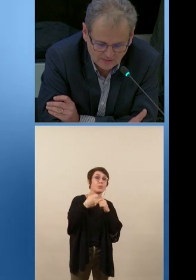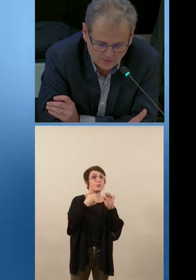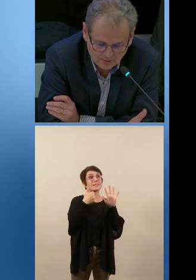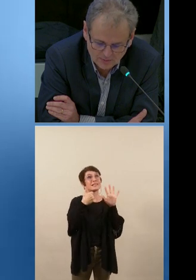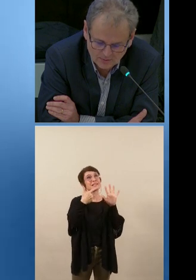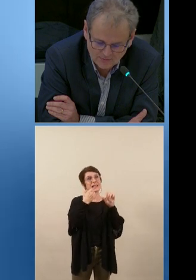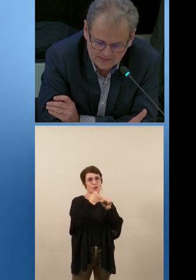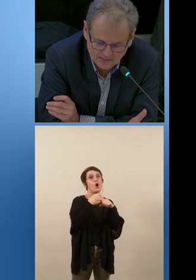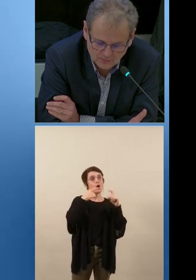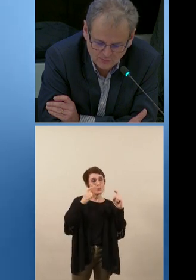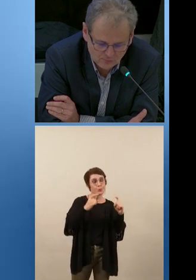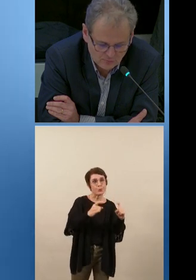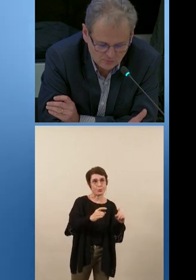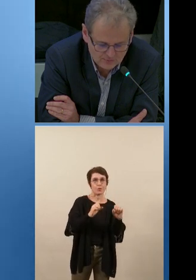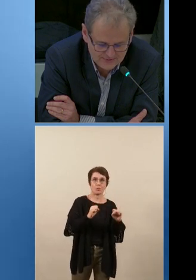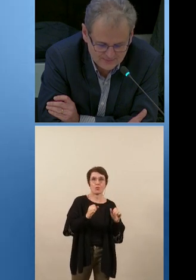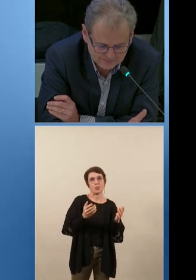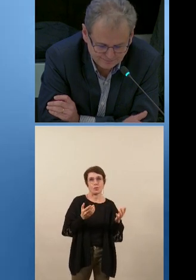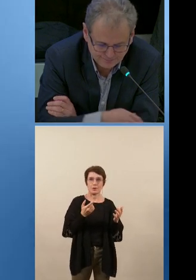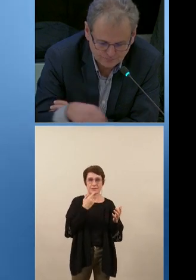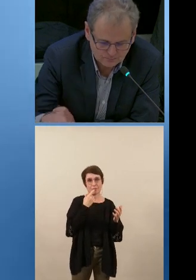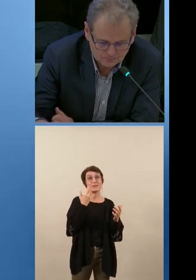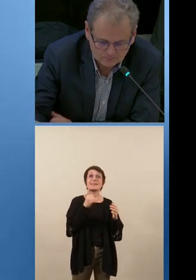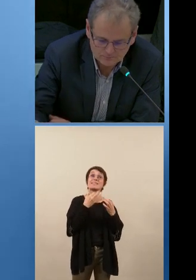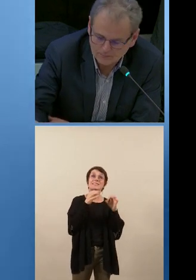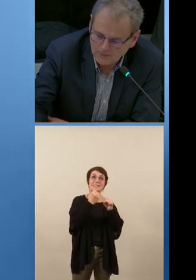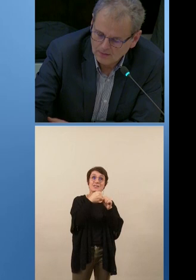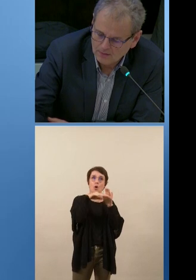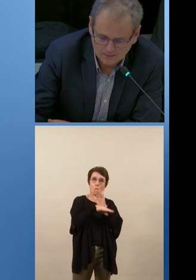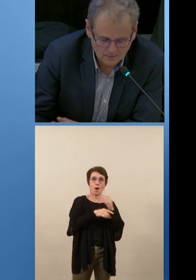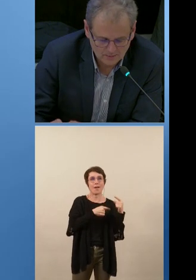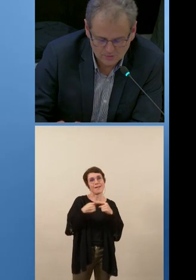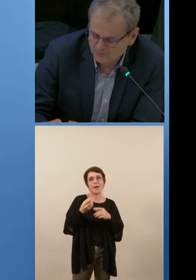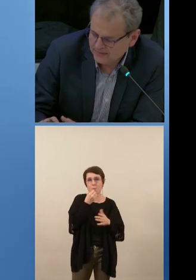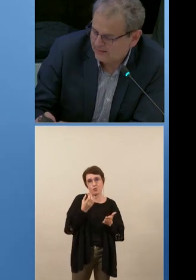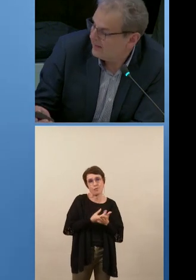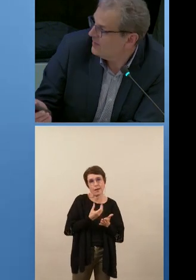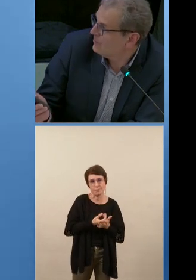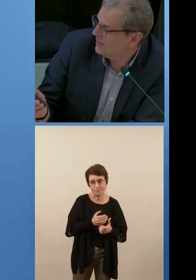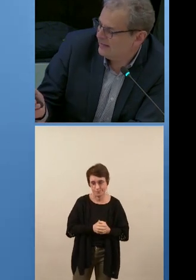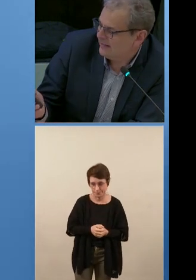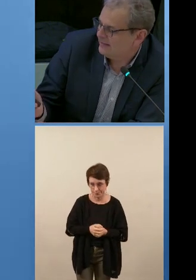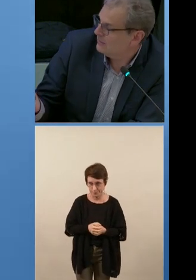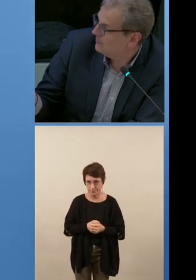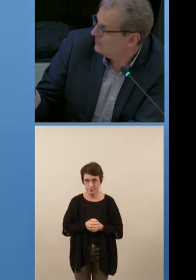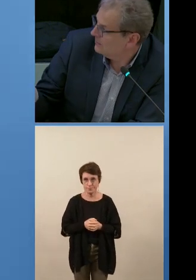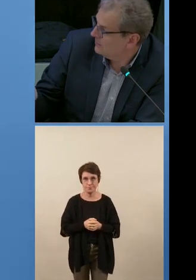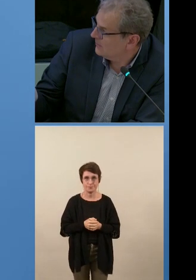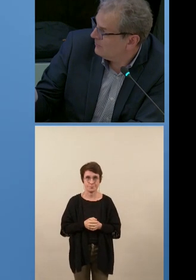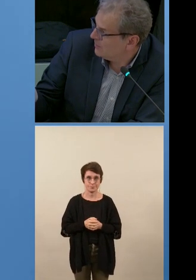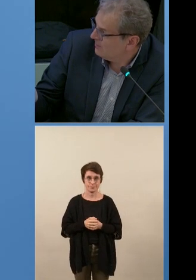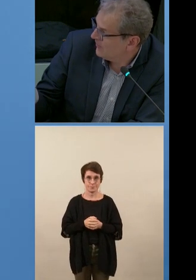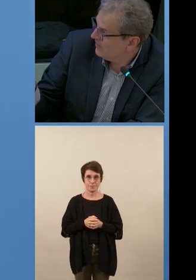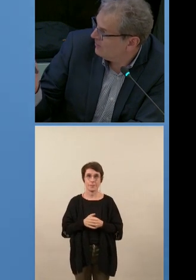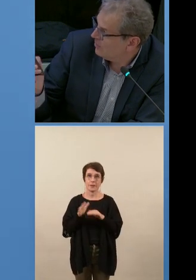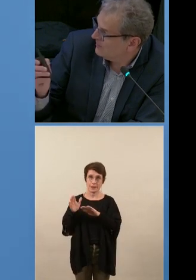indicateur quand il est en dessous de 10 ans j'en viens à la question de la dette